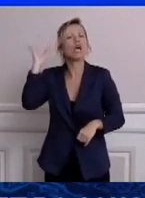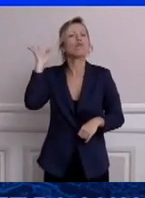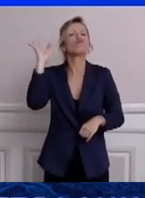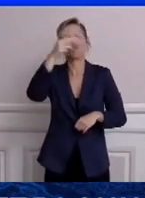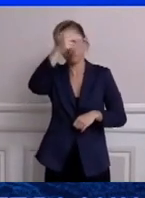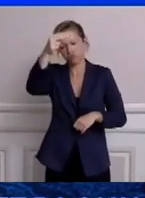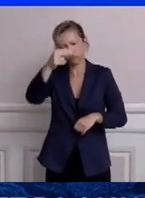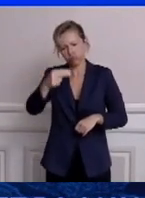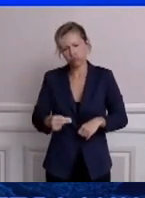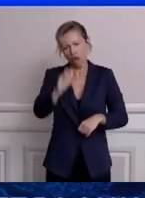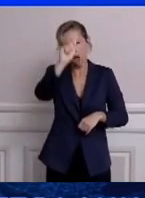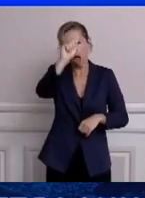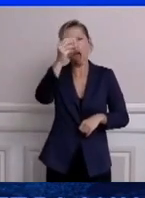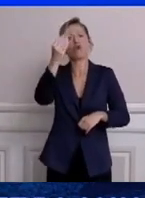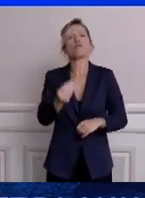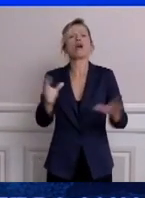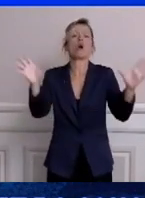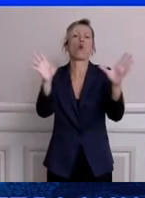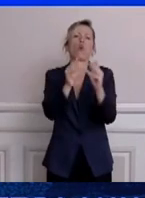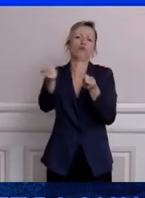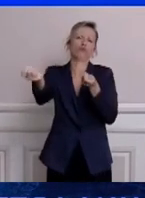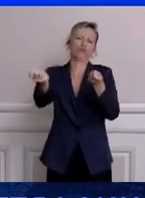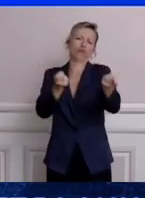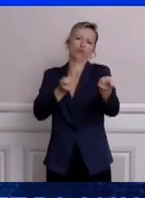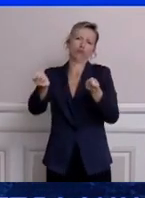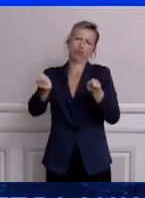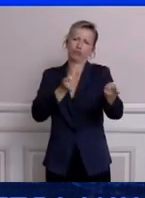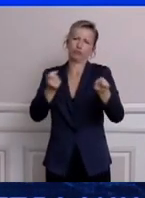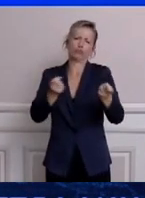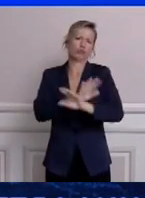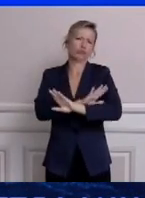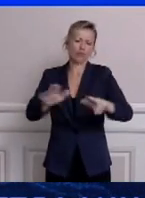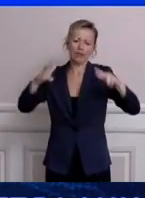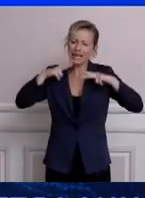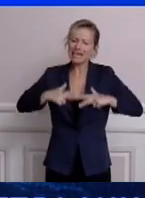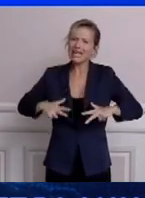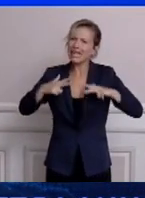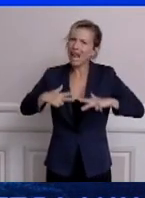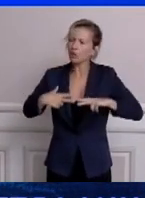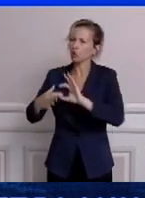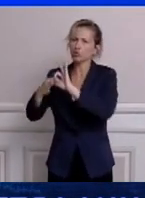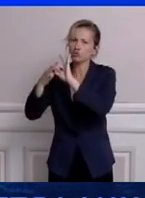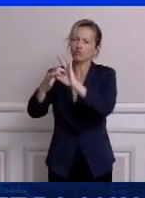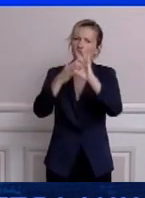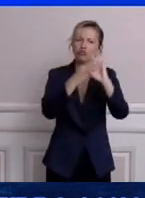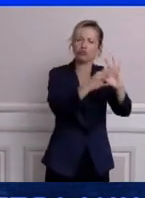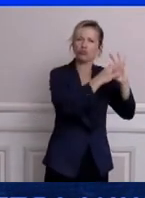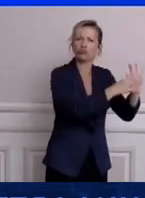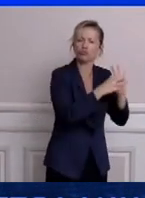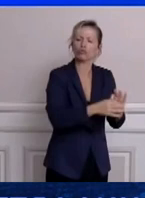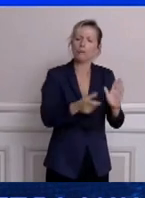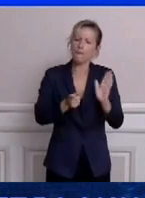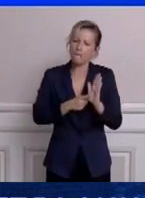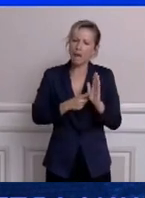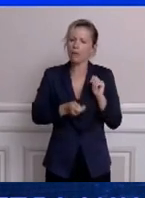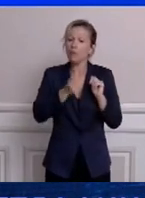επίπεδα της διακυβέρνησης με την κεντρική κατεύθυνση από το κράτος, αλλά προφανώς πολιτικές οι οποίες πρέπει να